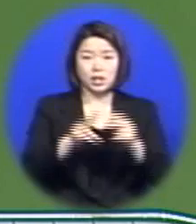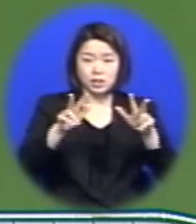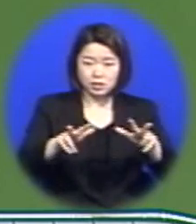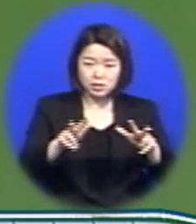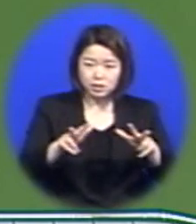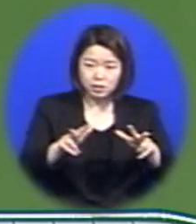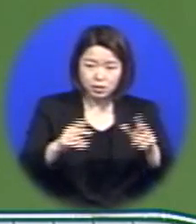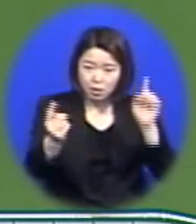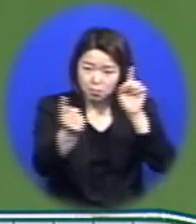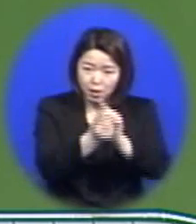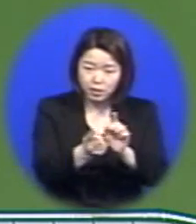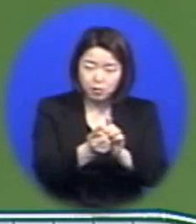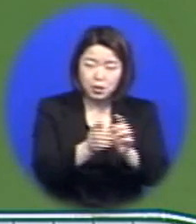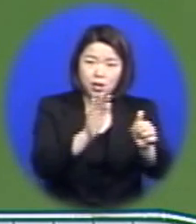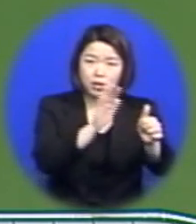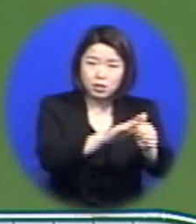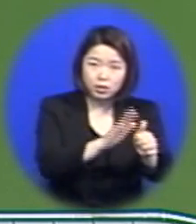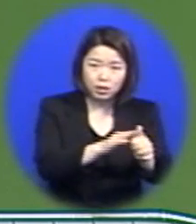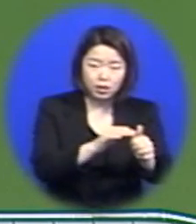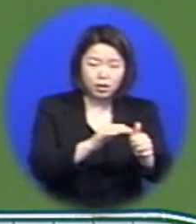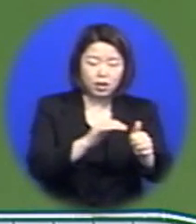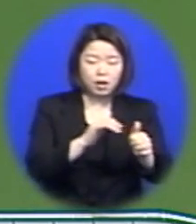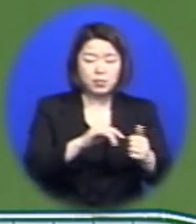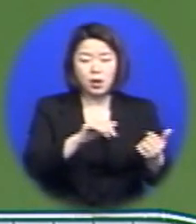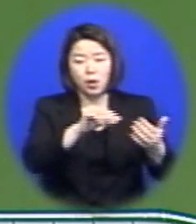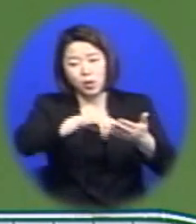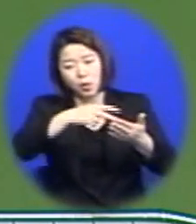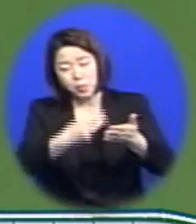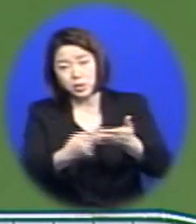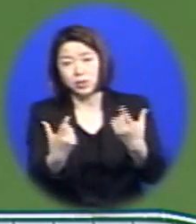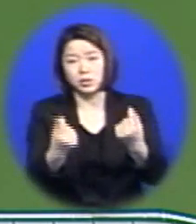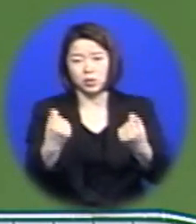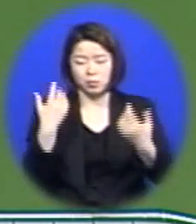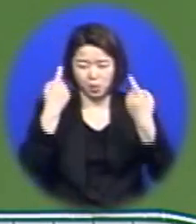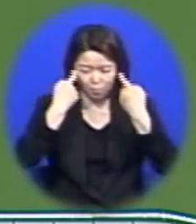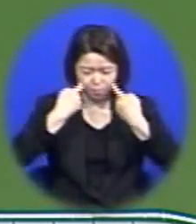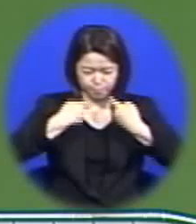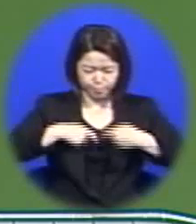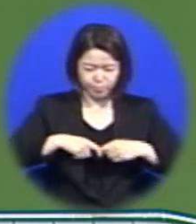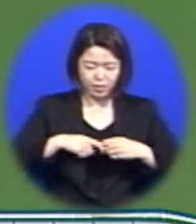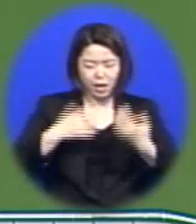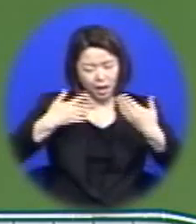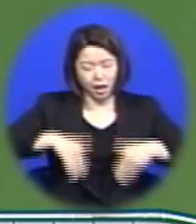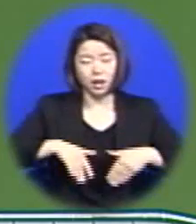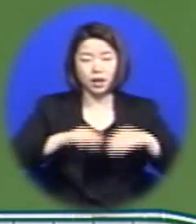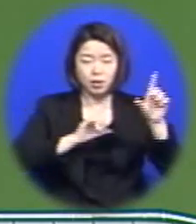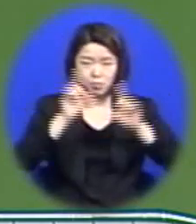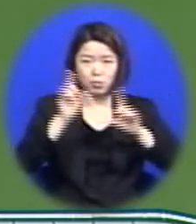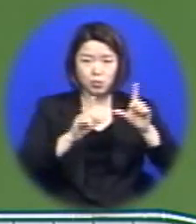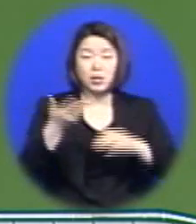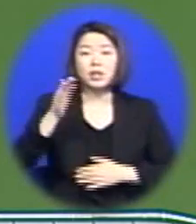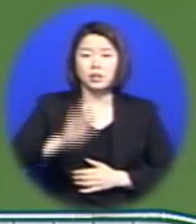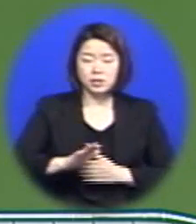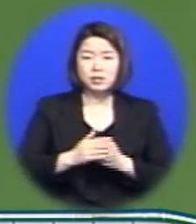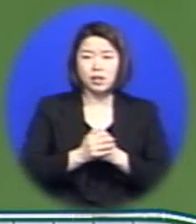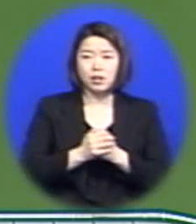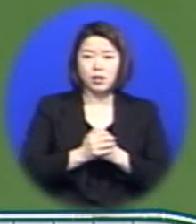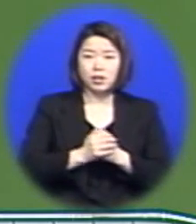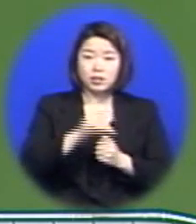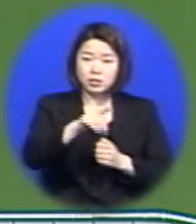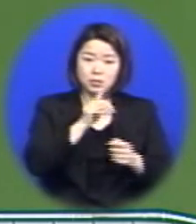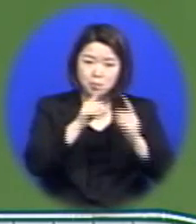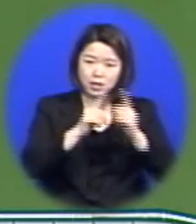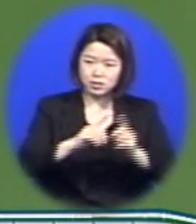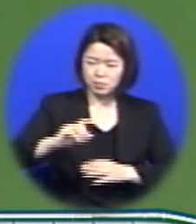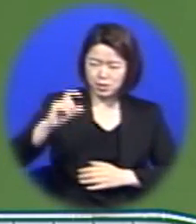건드려도 넘어질 것 같이 약하신 분이 그런데도 얼마나 그 말씀이 은혜롭고 강력한지